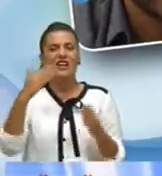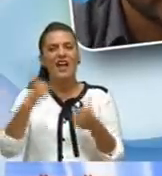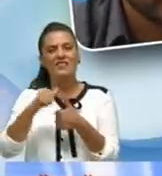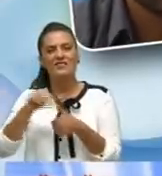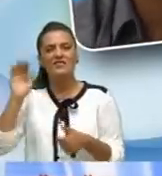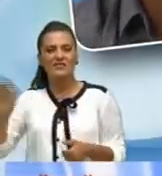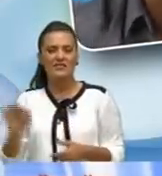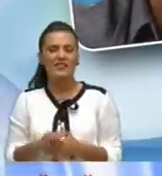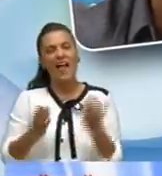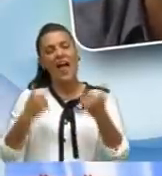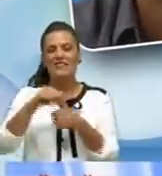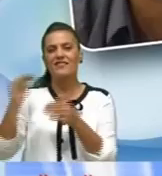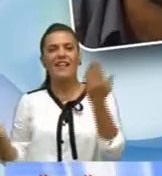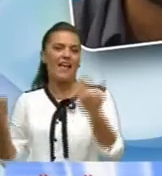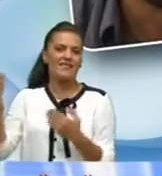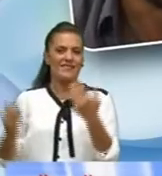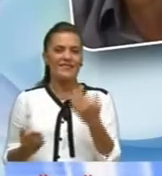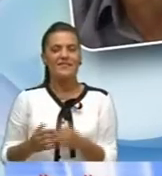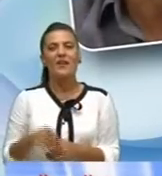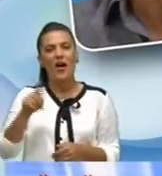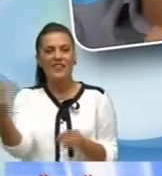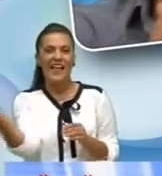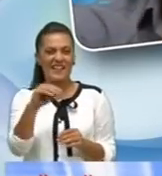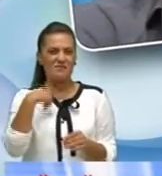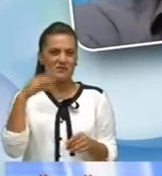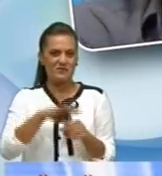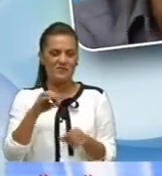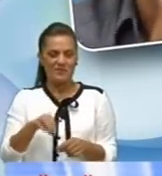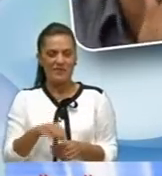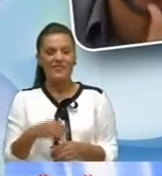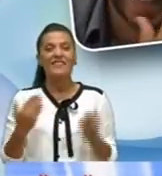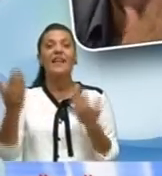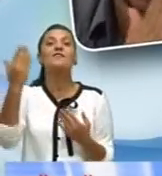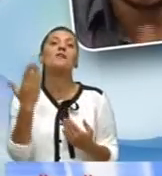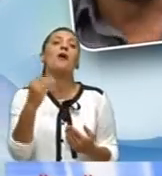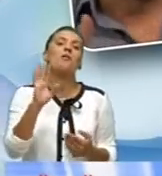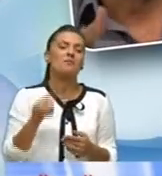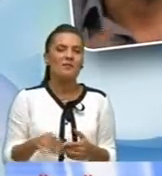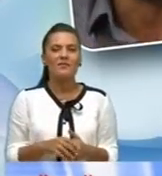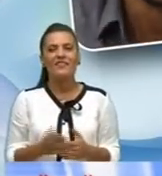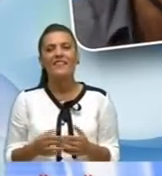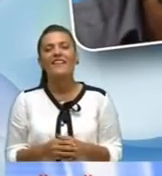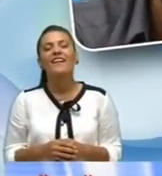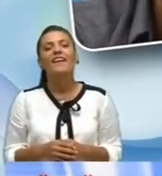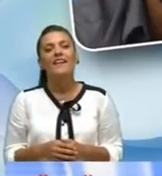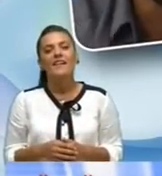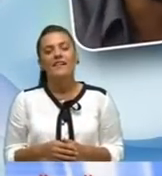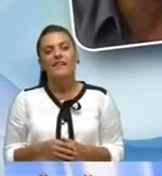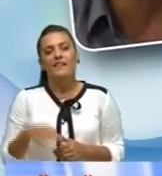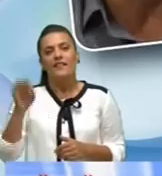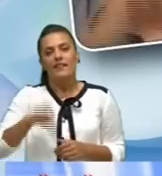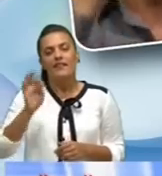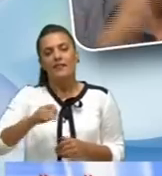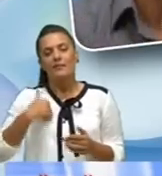edeceğiz. O da güzel. Onu ekledim şimdi. Dans etmezsek o biter o. Vals yapıyoruz.